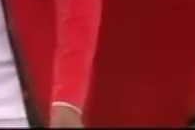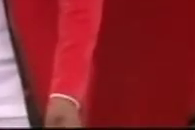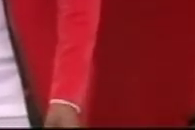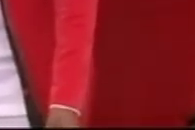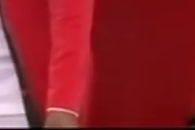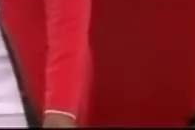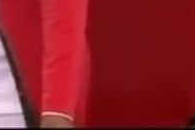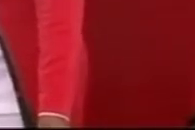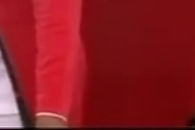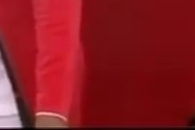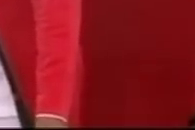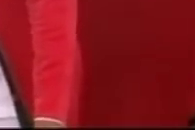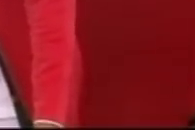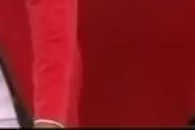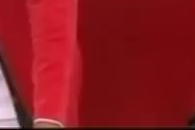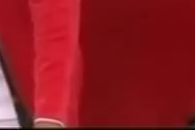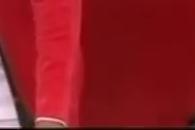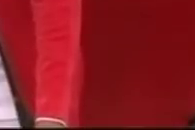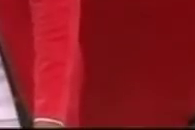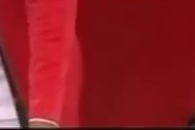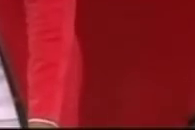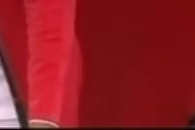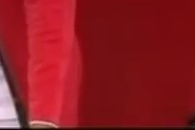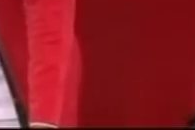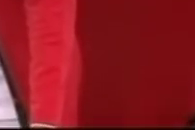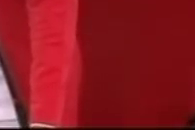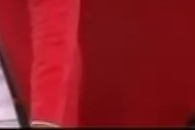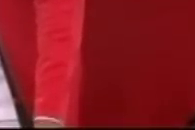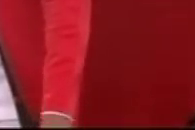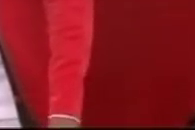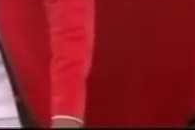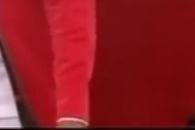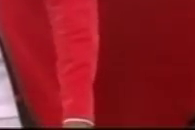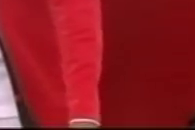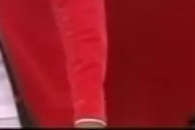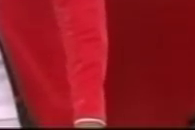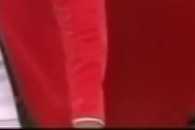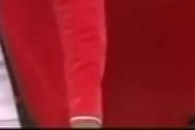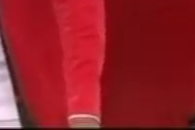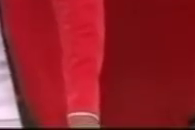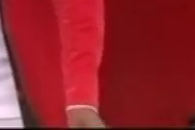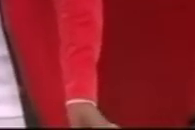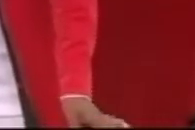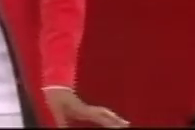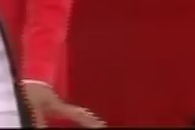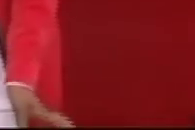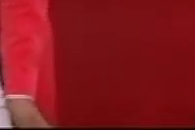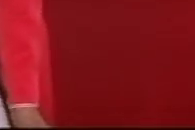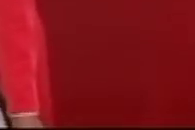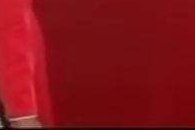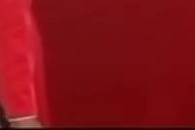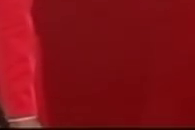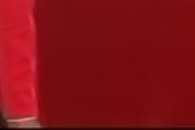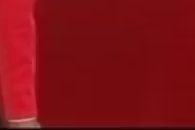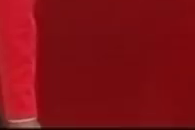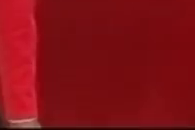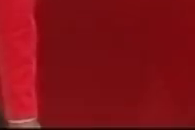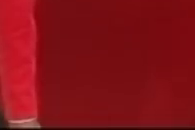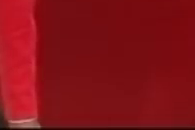na uharibifu wa ukataji wa miti ambao unatumika zaidi kwa ajili ya mkaa na kuni. Hali hiyo